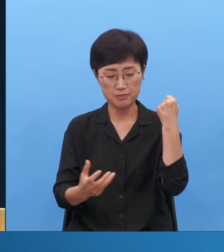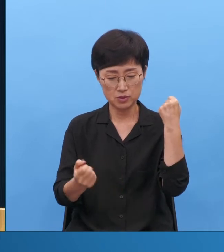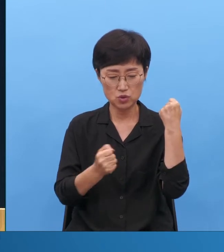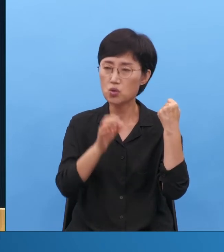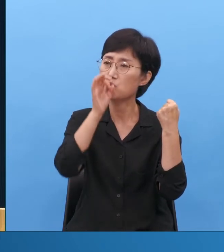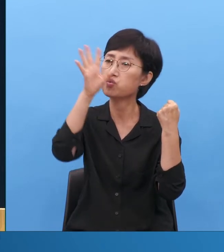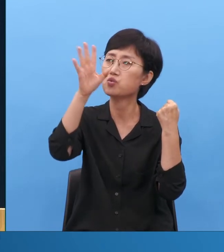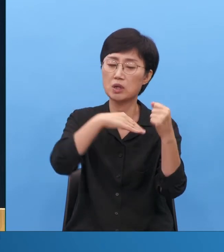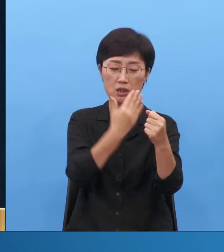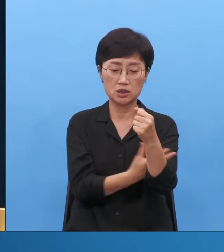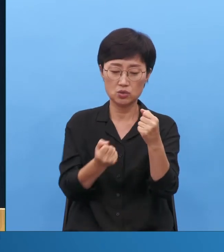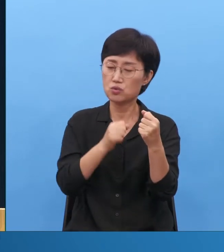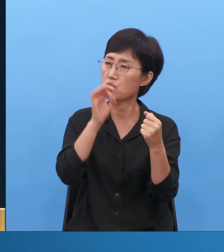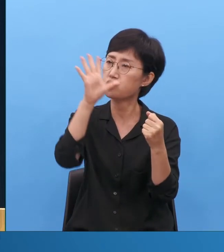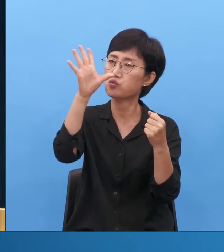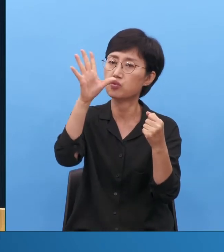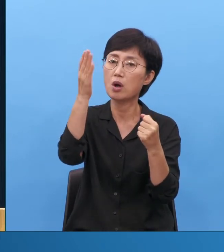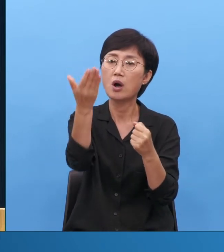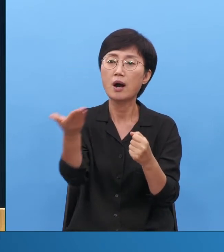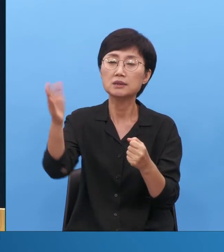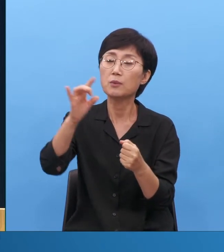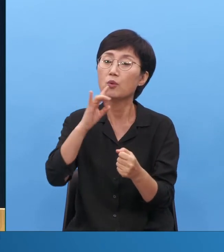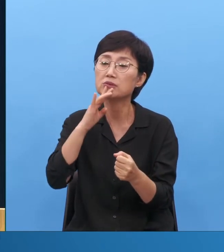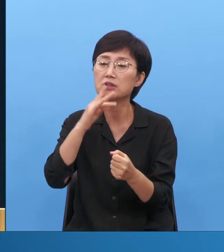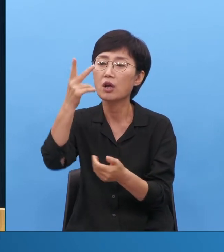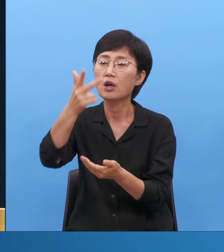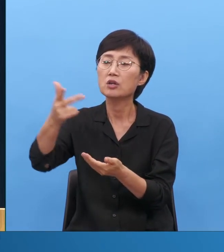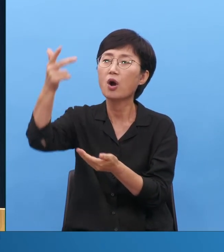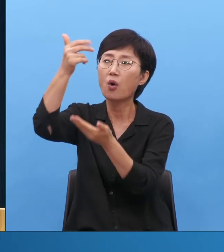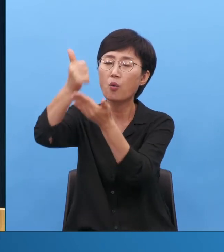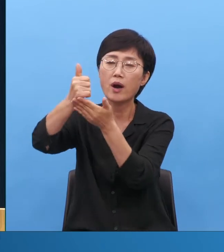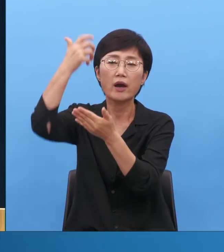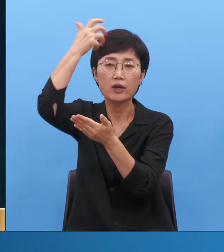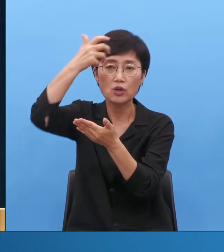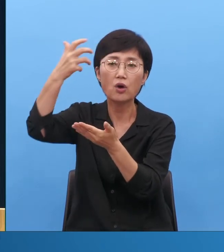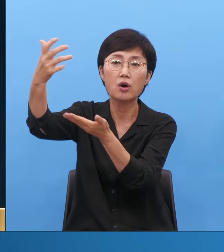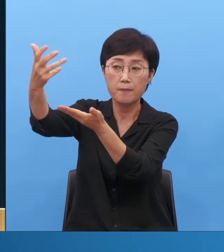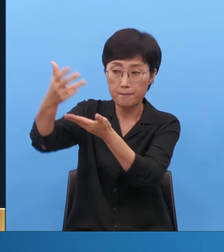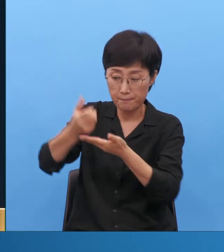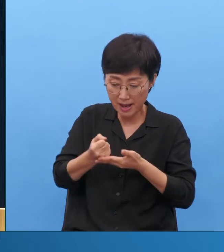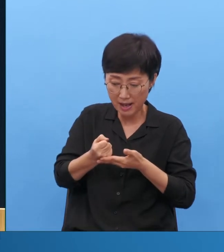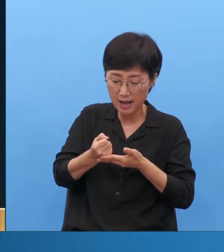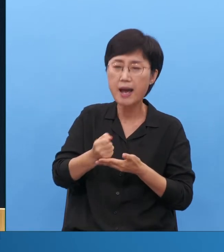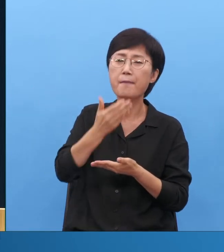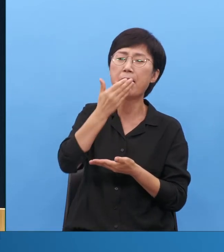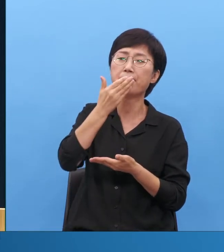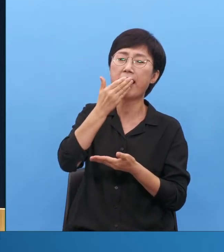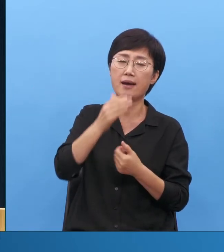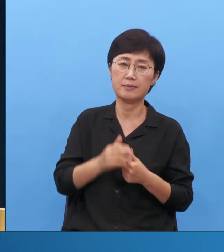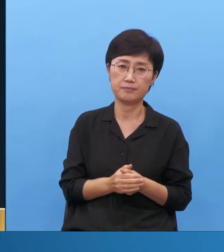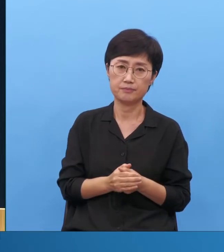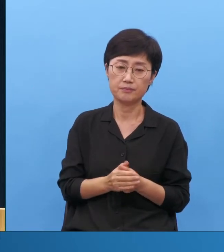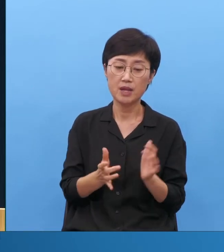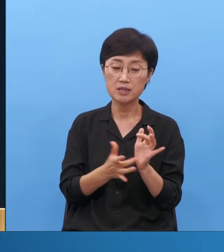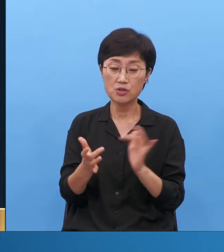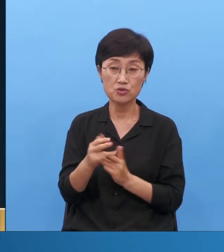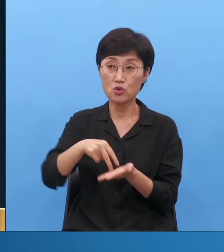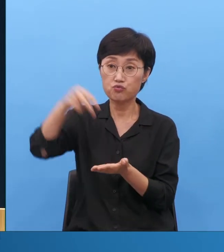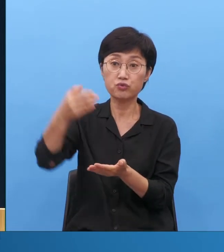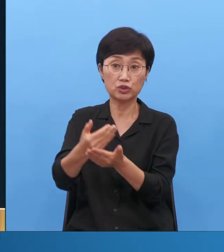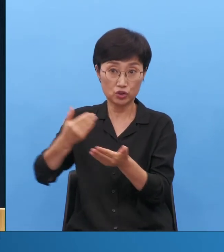되느니라. Zechariah 4:6 records, not by might nor by power, but by the Spirit of God. 예수님 마지막에도요. 오직 성령이